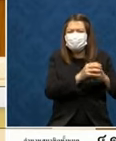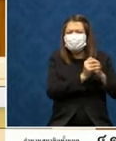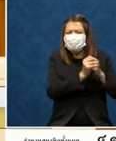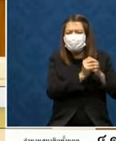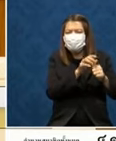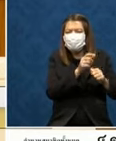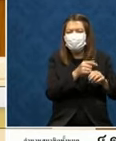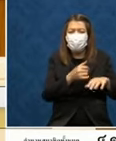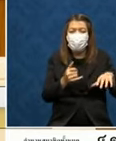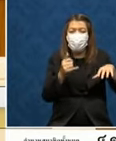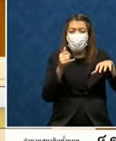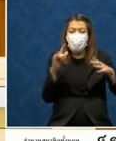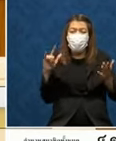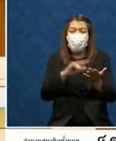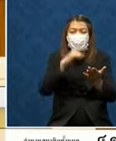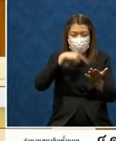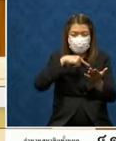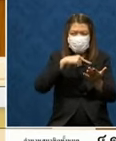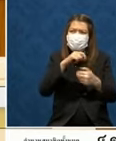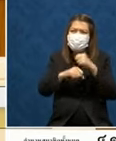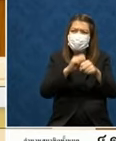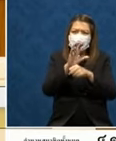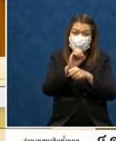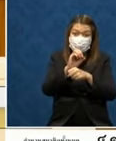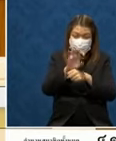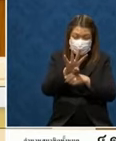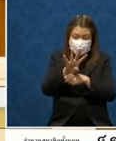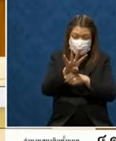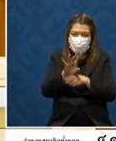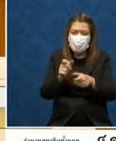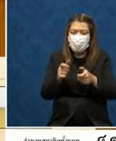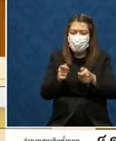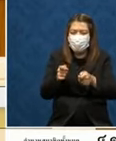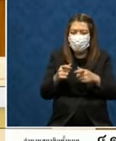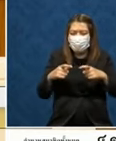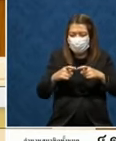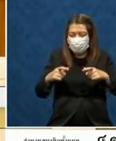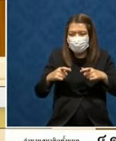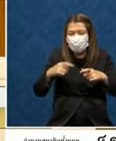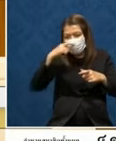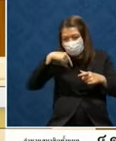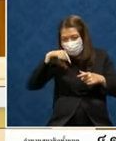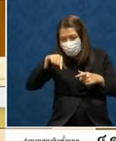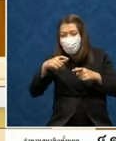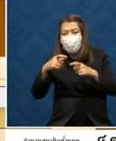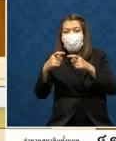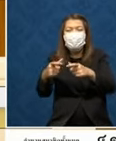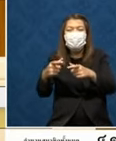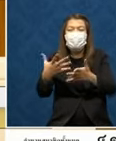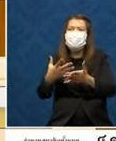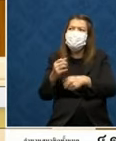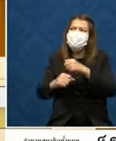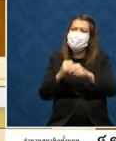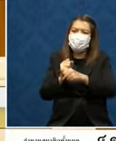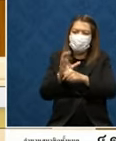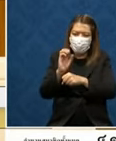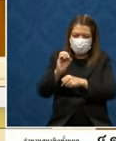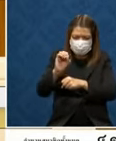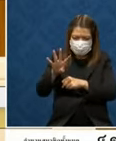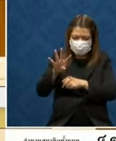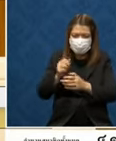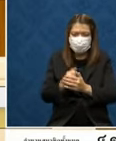54นะครับมีการอนุมัติอนุญาตเรื่องสัญชาติอะไรต่างๆตั้งแต่ 54กระบวนการก็กระบวน